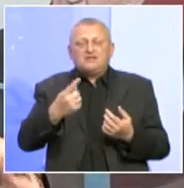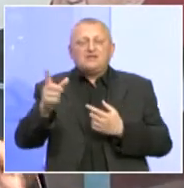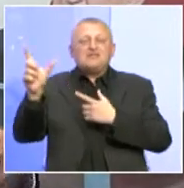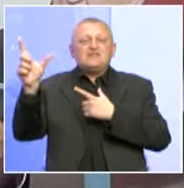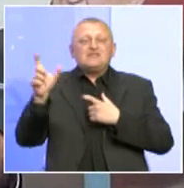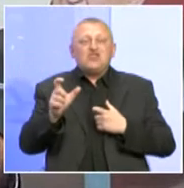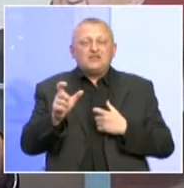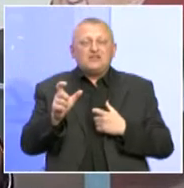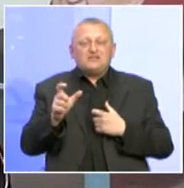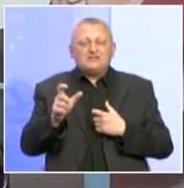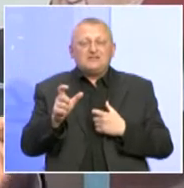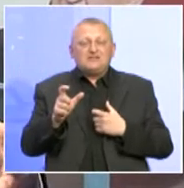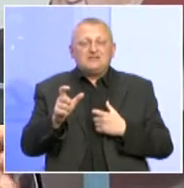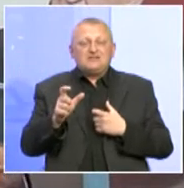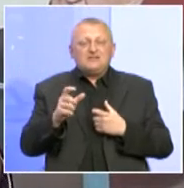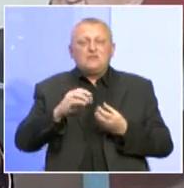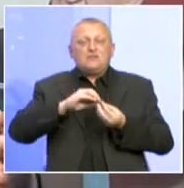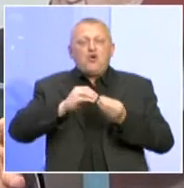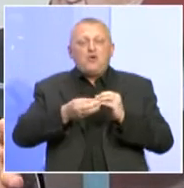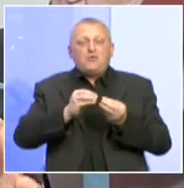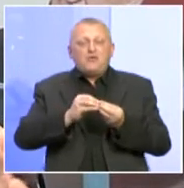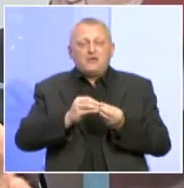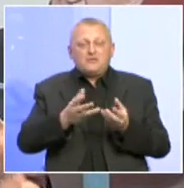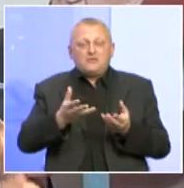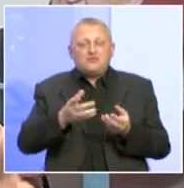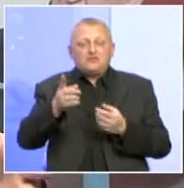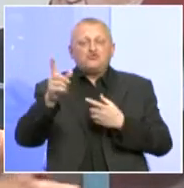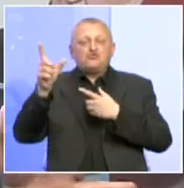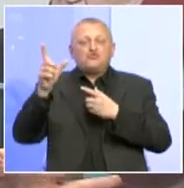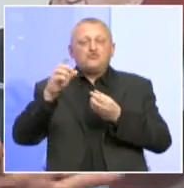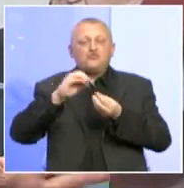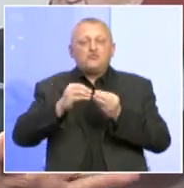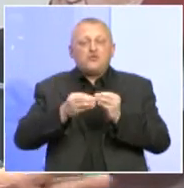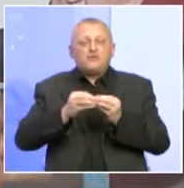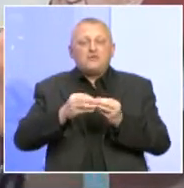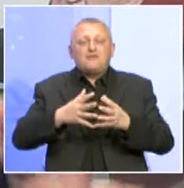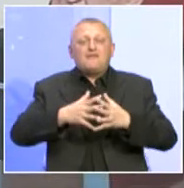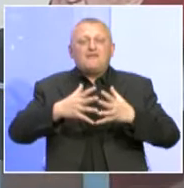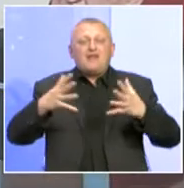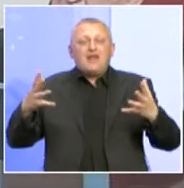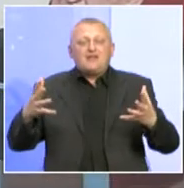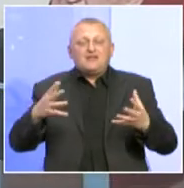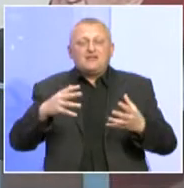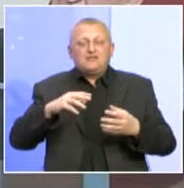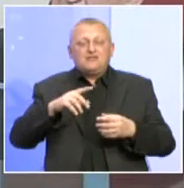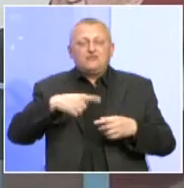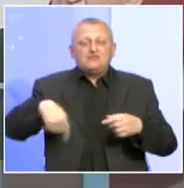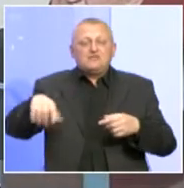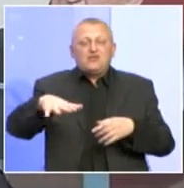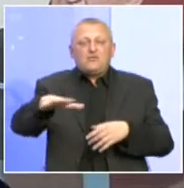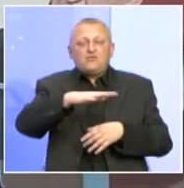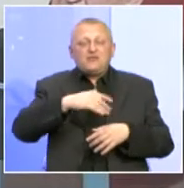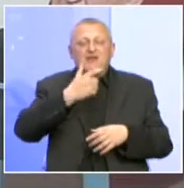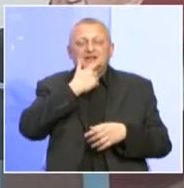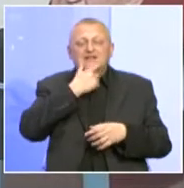historijski problemi, onda to su problemi koji su najgolemiji, bih ja rekao, u celom regionu, da? A stari